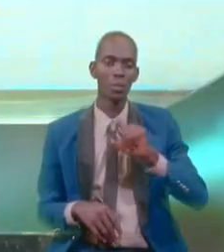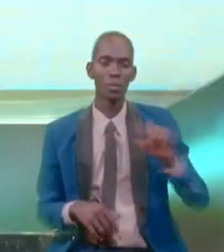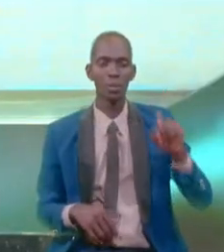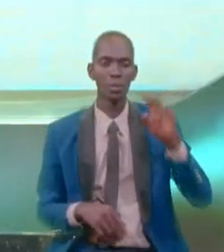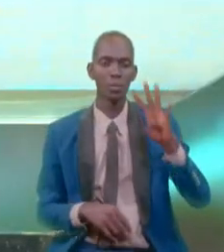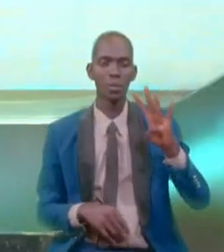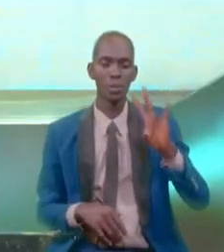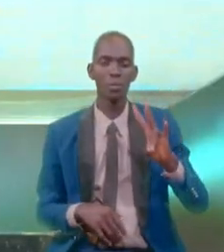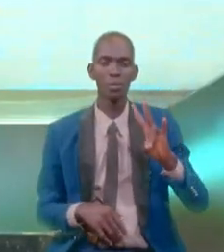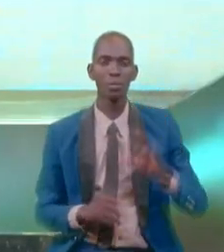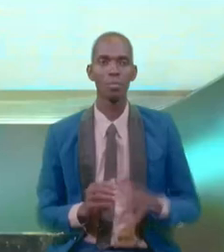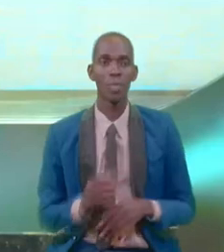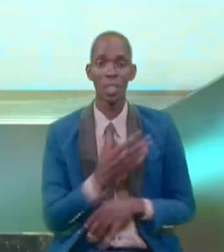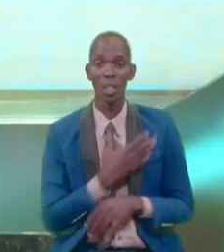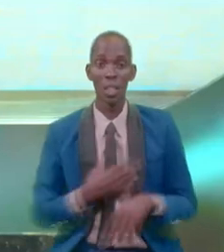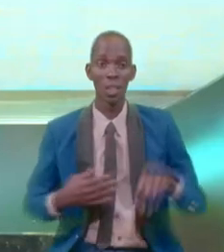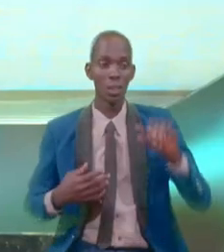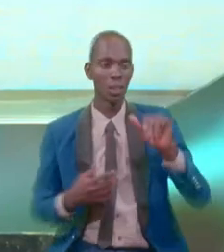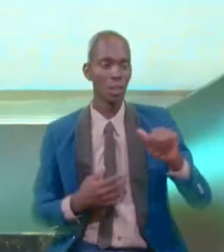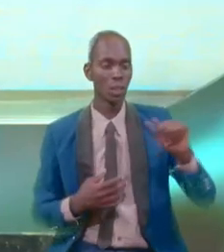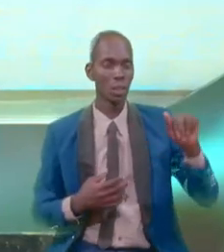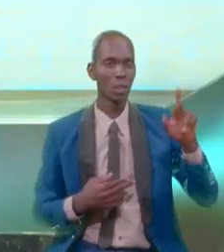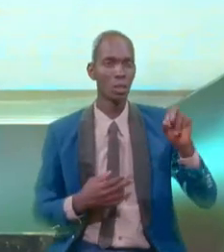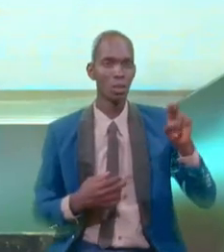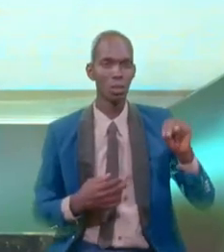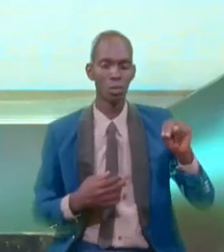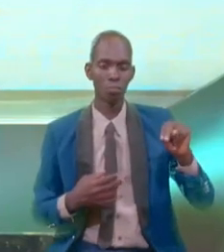Nombre 16. 47.